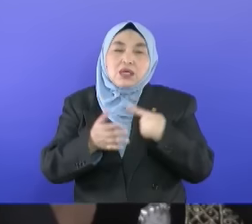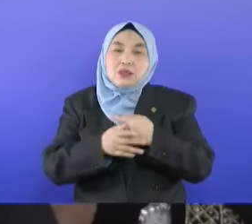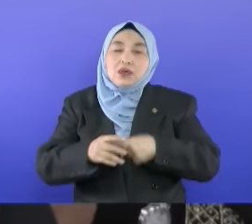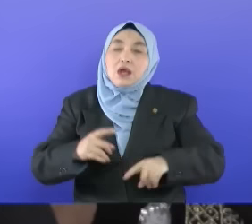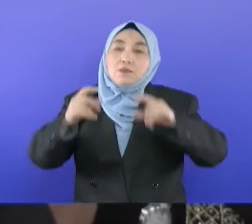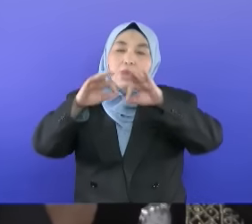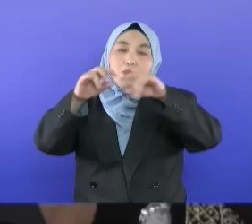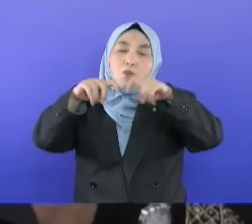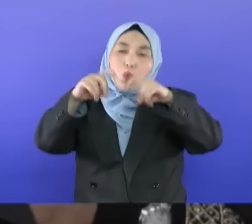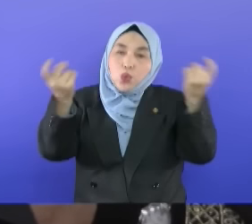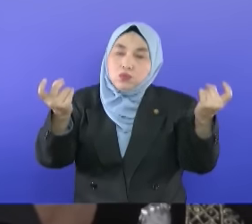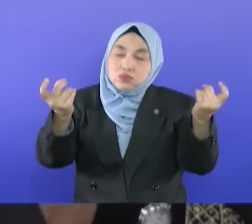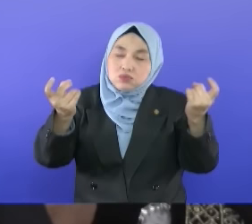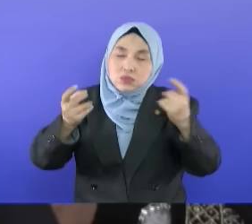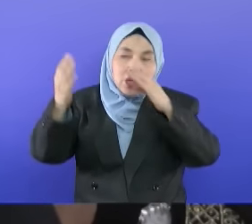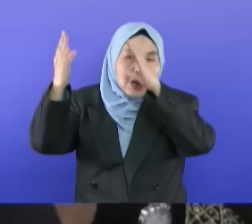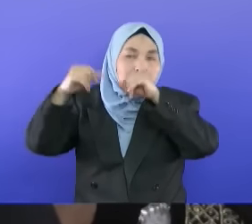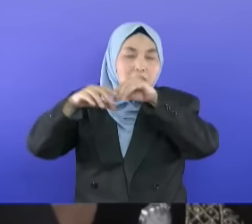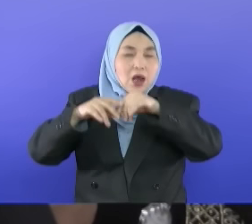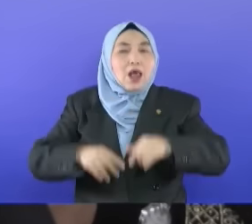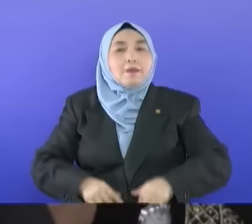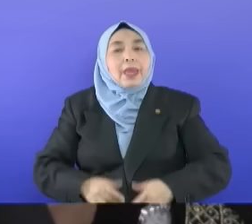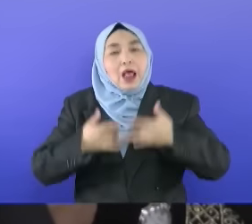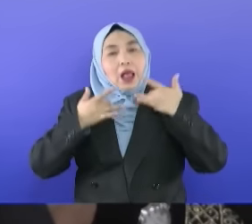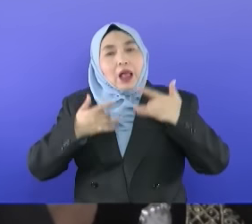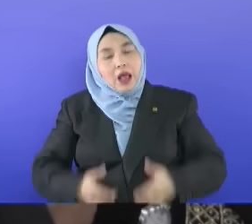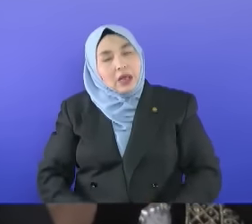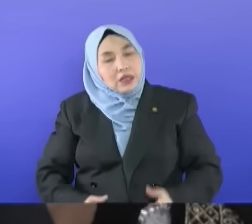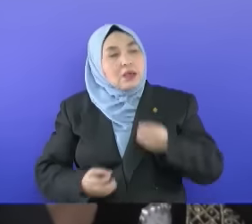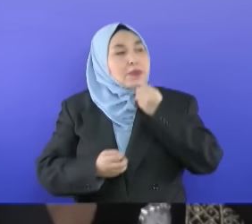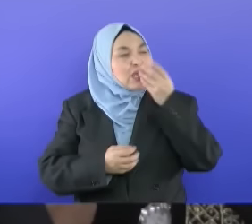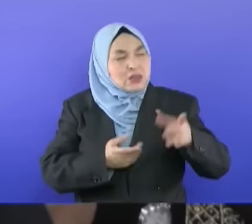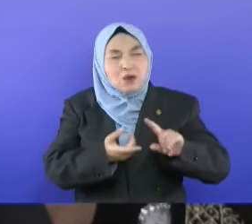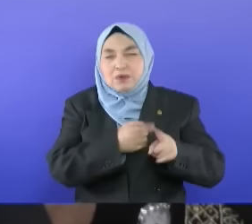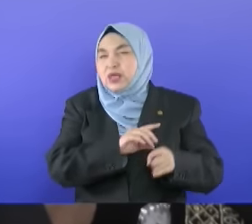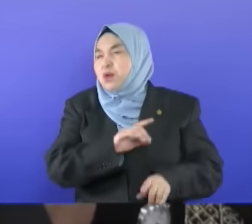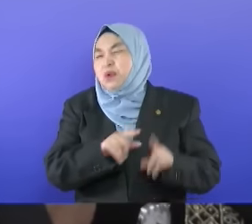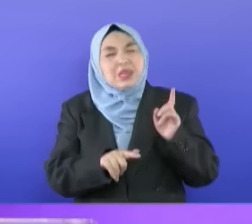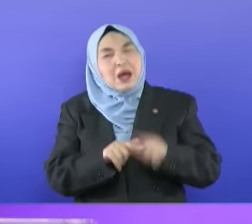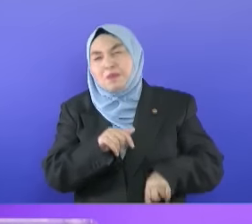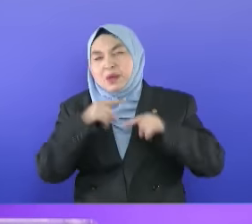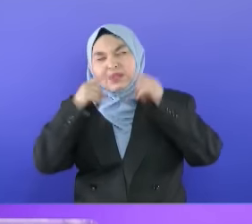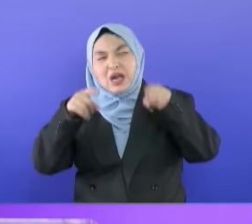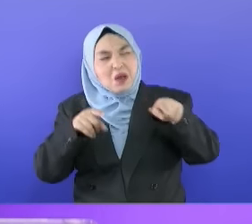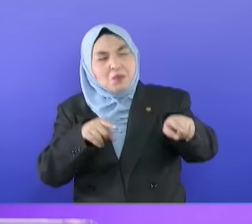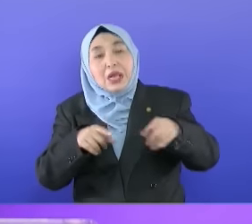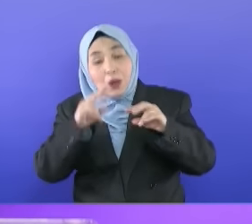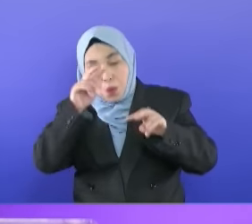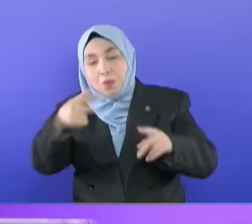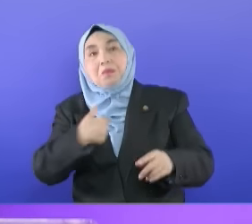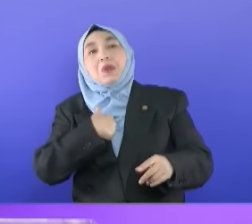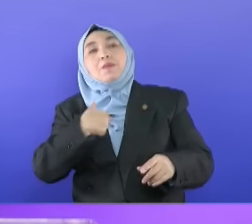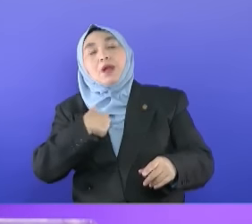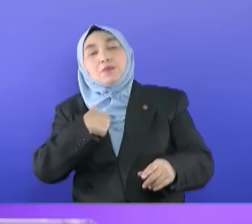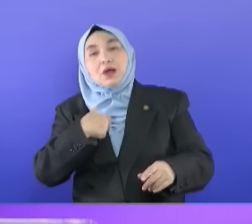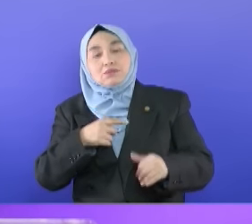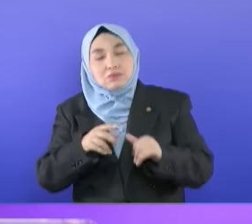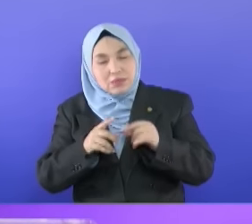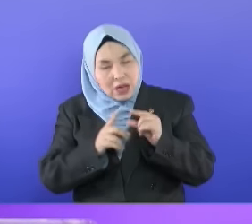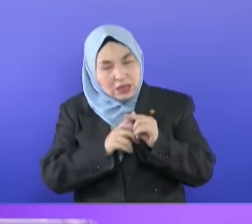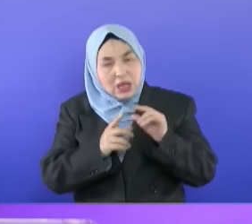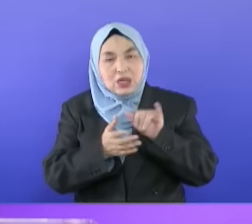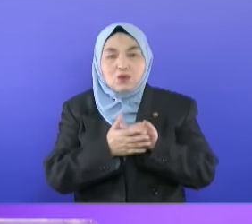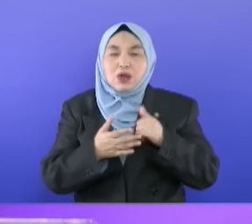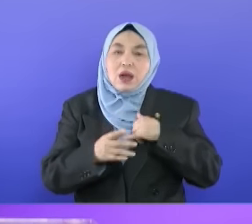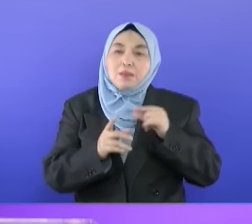harapan dalam diri ataupun kita pula jaga pada kawan-kawan kita kalau memang takdir jayanya langsung Tengok aku kupu-kupu punya perkataan itu